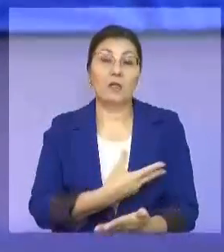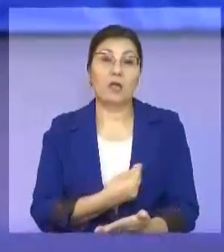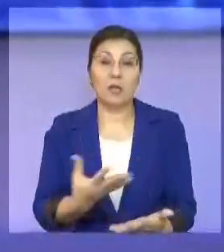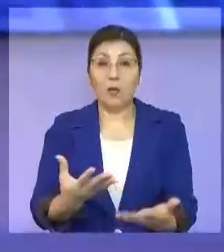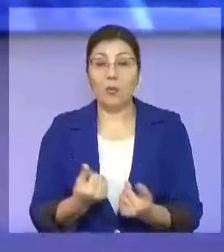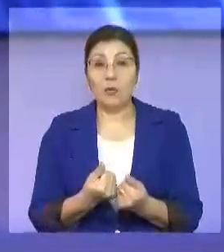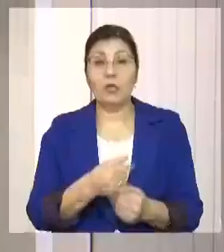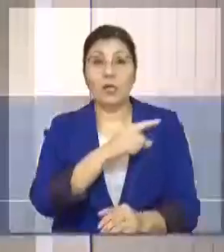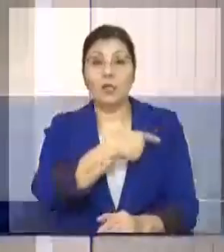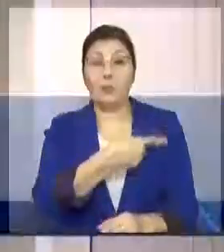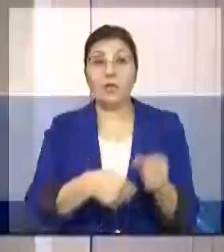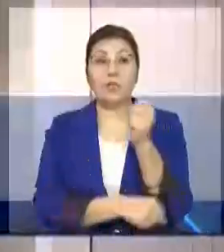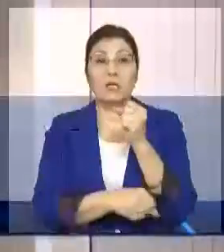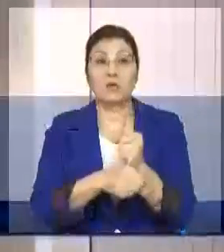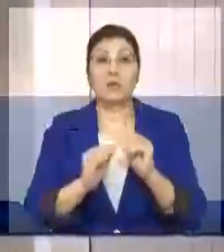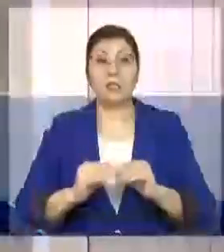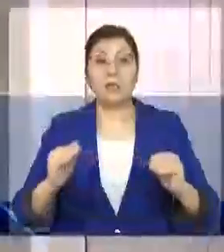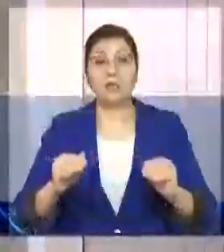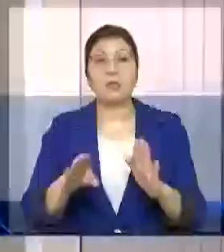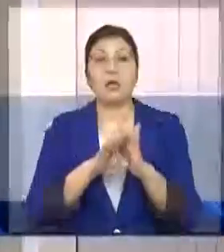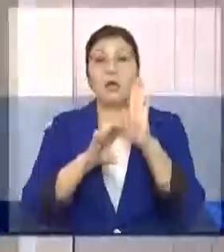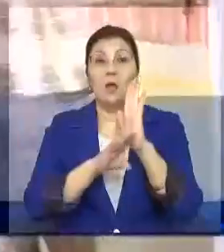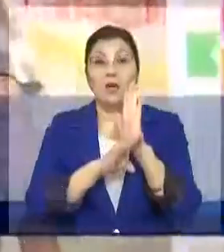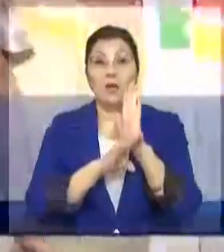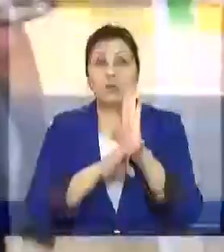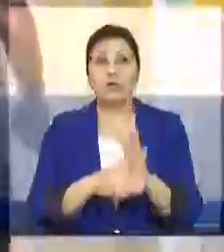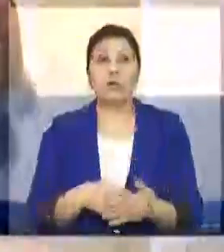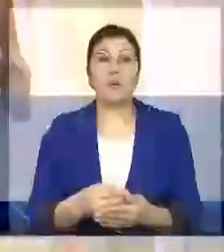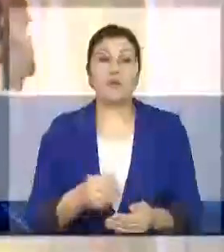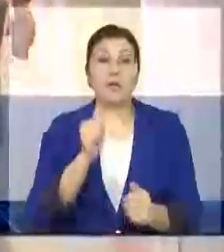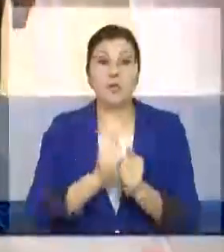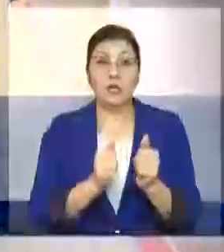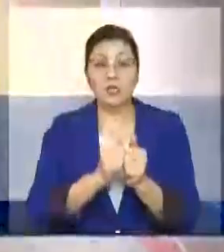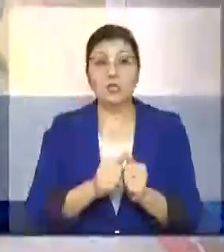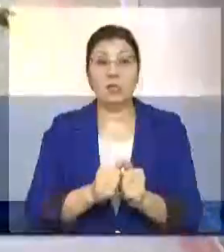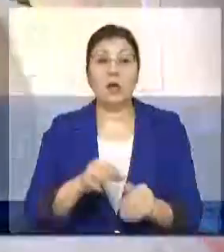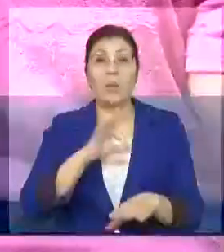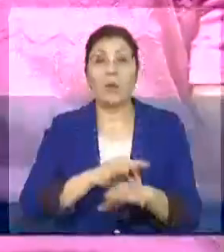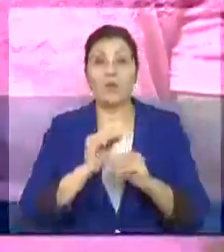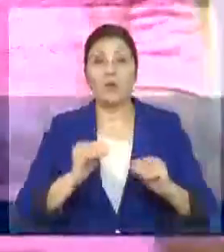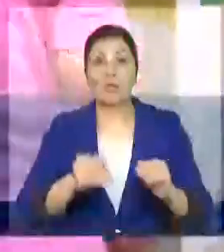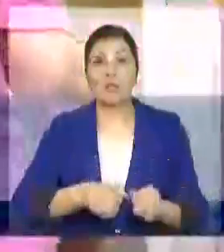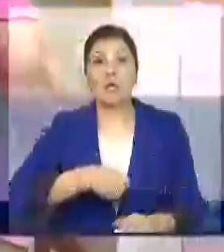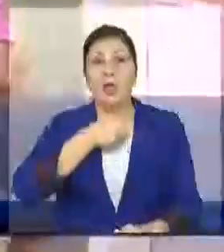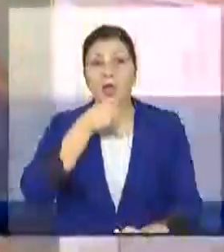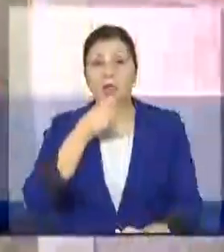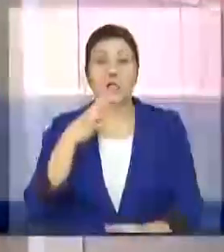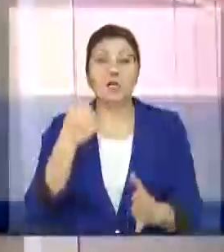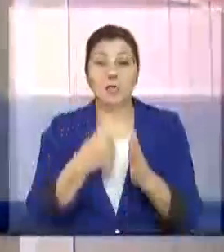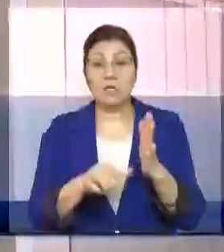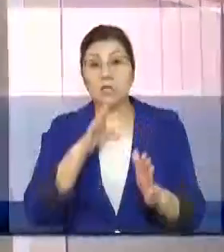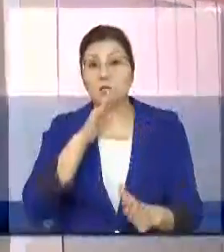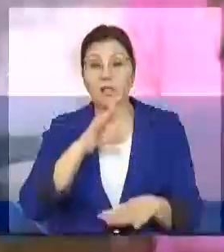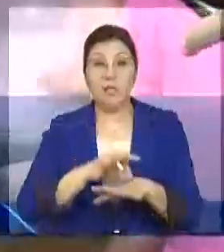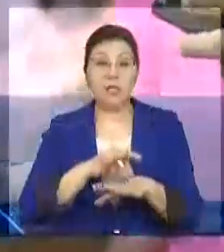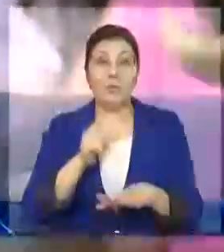получать медицинские работники. Дети, состоящие на диспансерном учете, часто болеющие, дети старше 6 лет, лица с хроническими